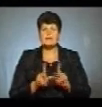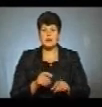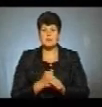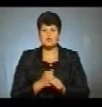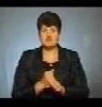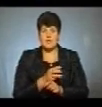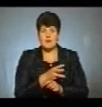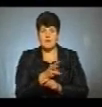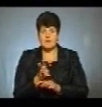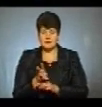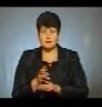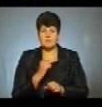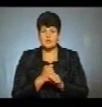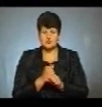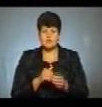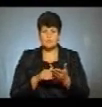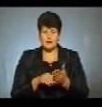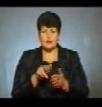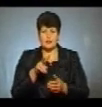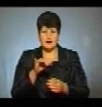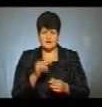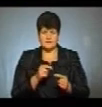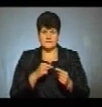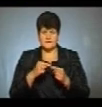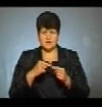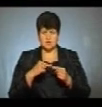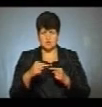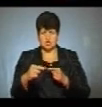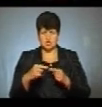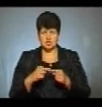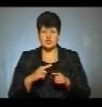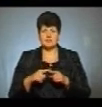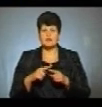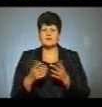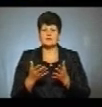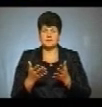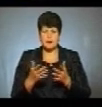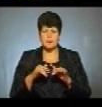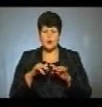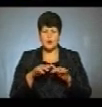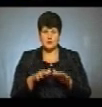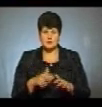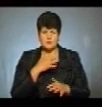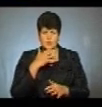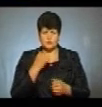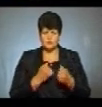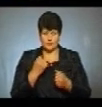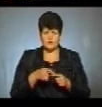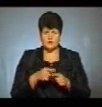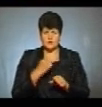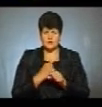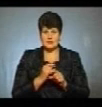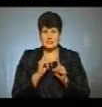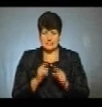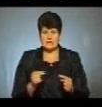радар. Працює за допомогою лазеру, вимірює швидкість автомобілів. При русі ряду автомобілів він спрацьовує тільки